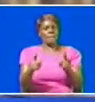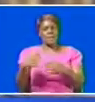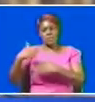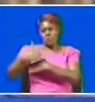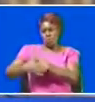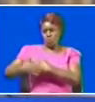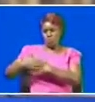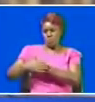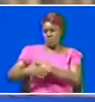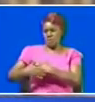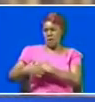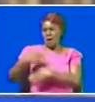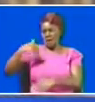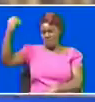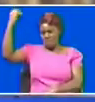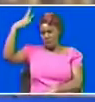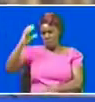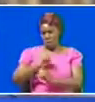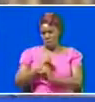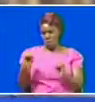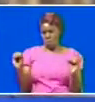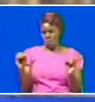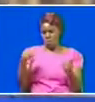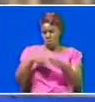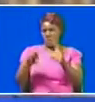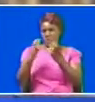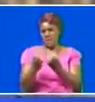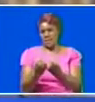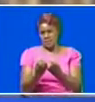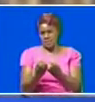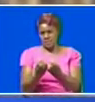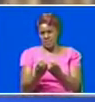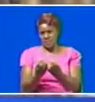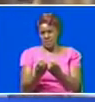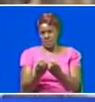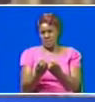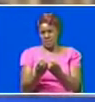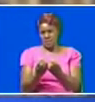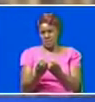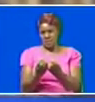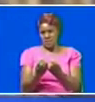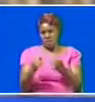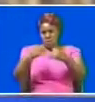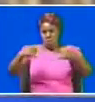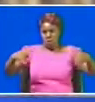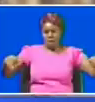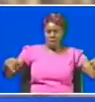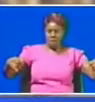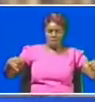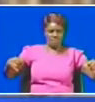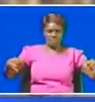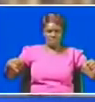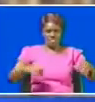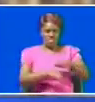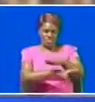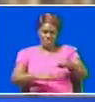kompyuta hatuna stima katika madarasa iko, lakini hata tukiweka waya tukiweka nini